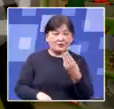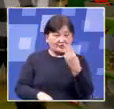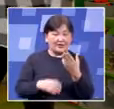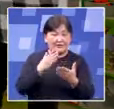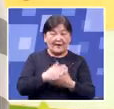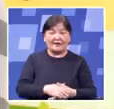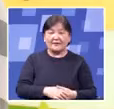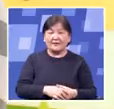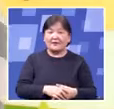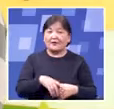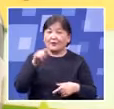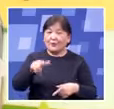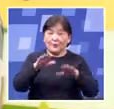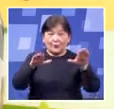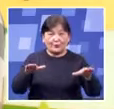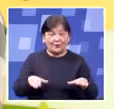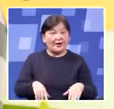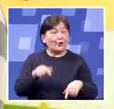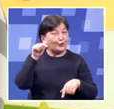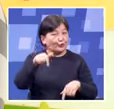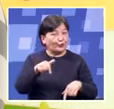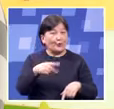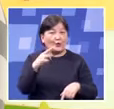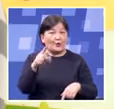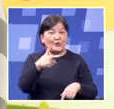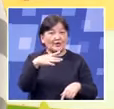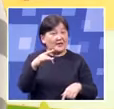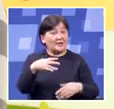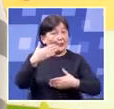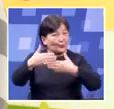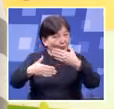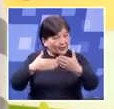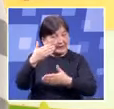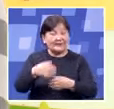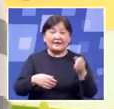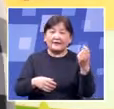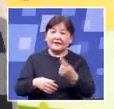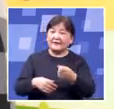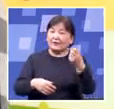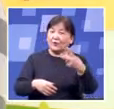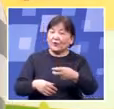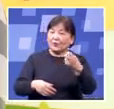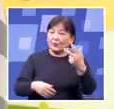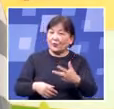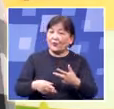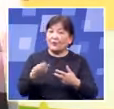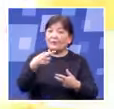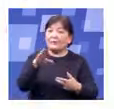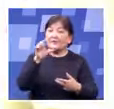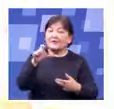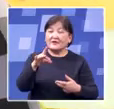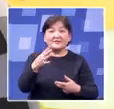байна. За хүүхдүүдээ өнөөдөр бүгдээрээ үлгэрийн үйл явдлын дис дарааллыг нэрлэж